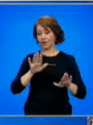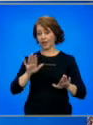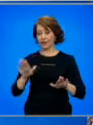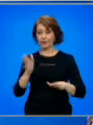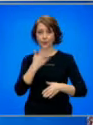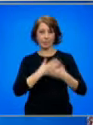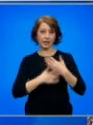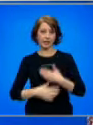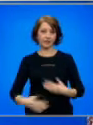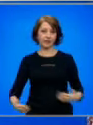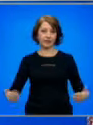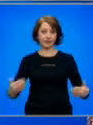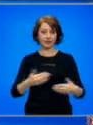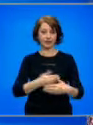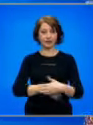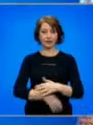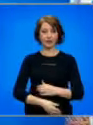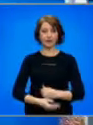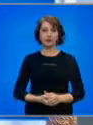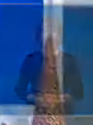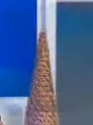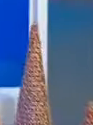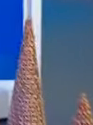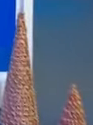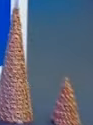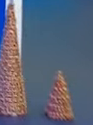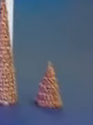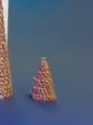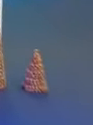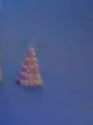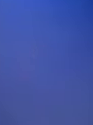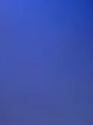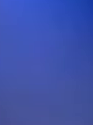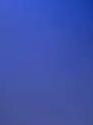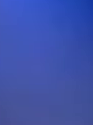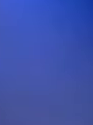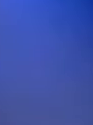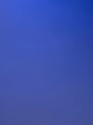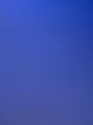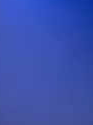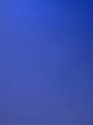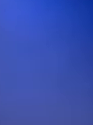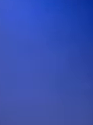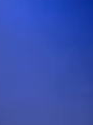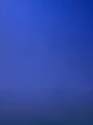разделяме. Приятна вечер!